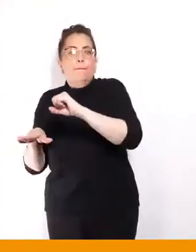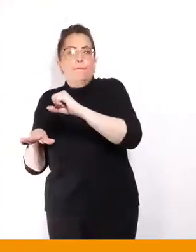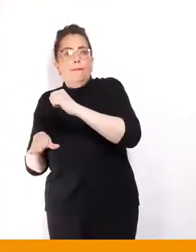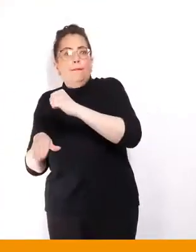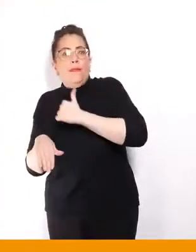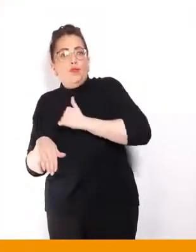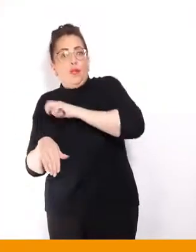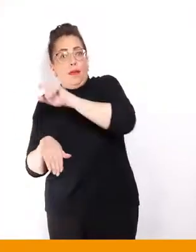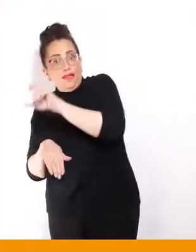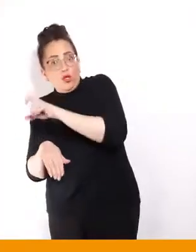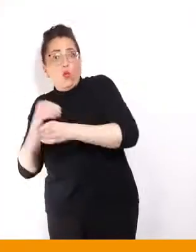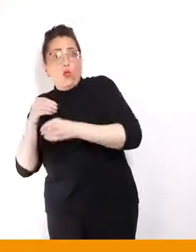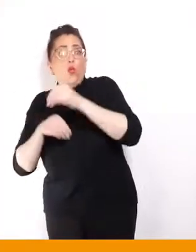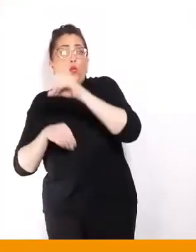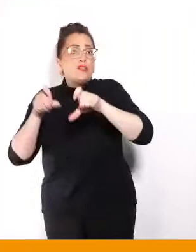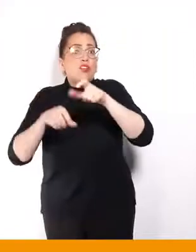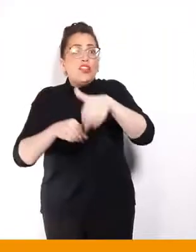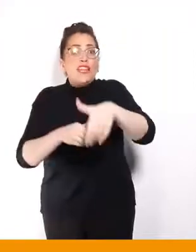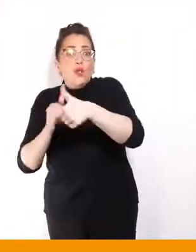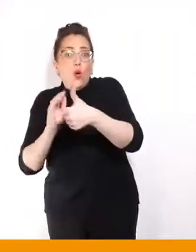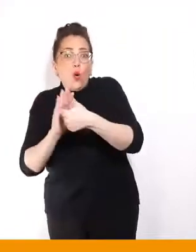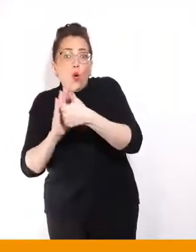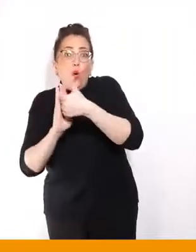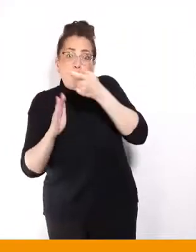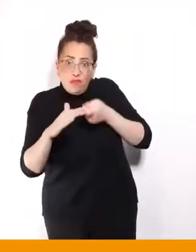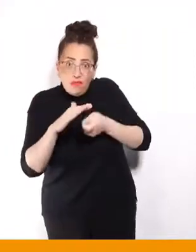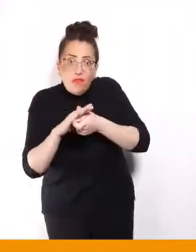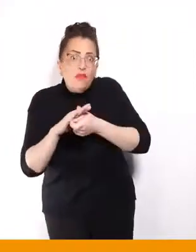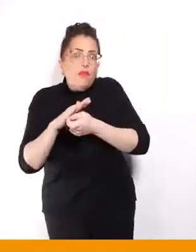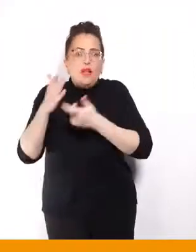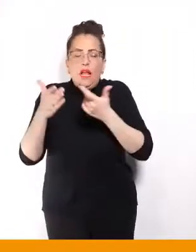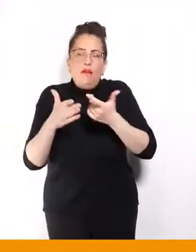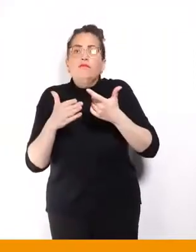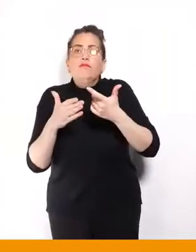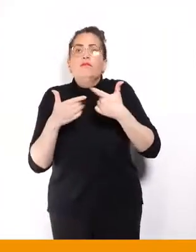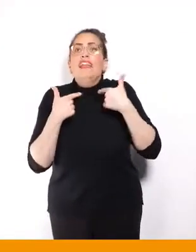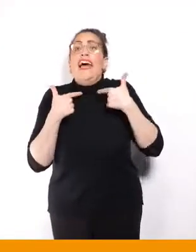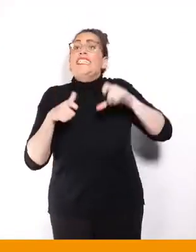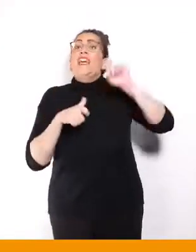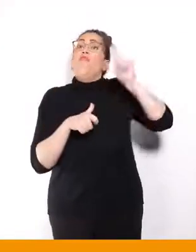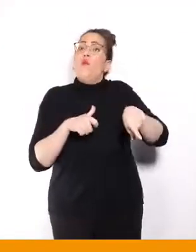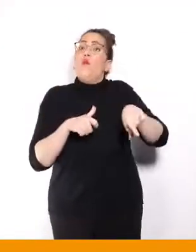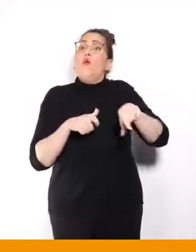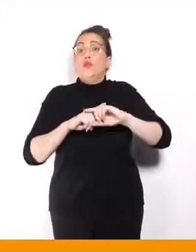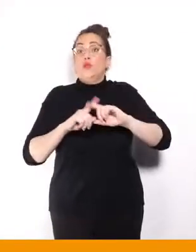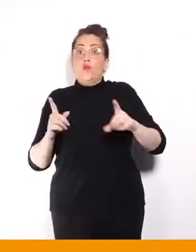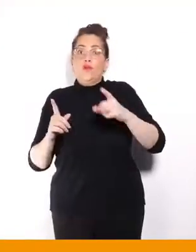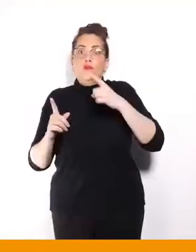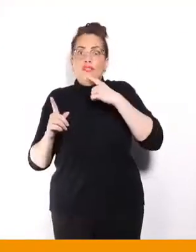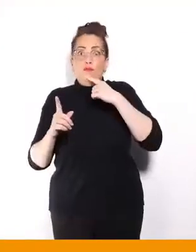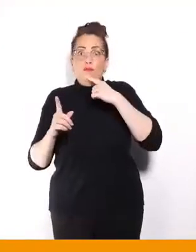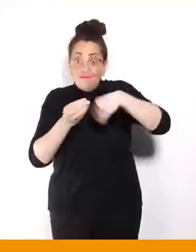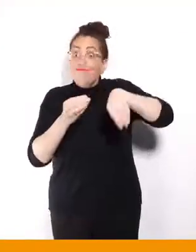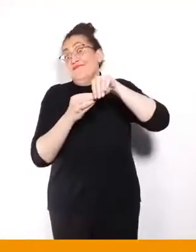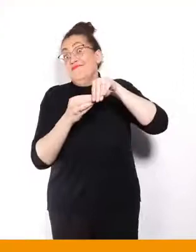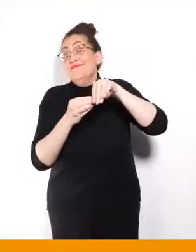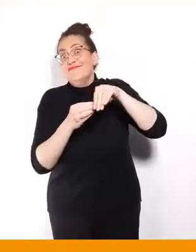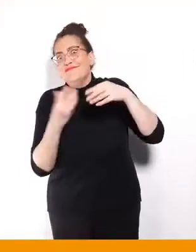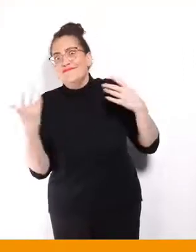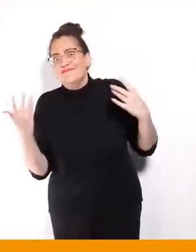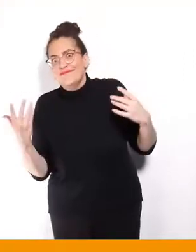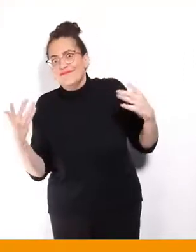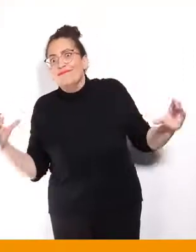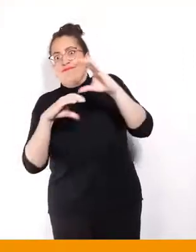aidants. Plus que sur la mise en accessibilité. Donc, effectivement, il faut rajouter aussi ces coûts-là sur la mise en accessibilité. Mais comme vous le dites